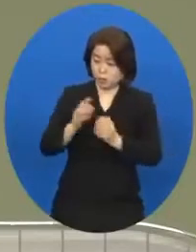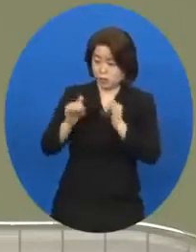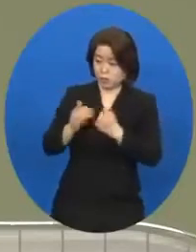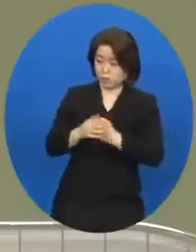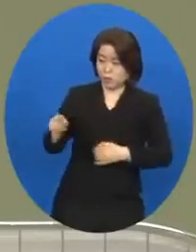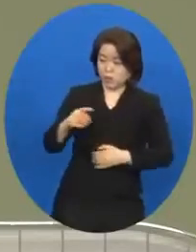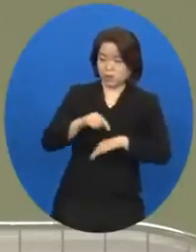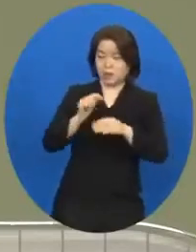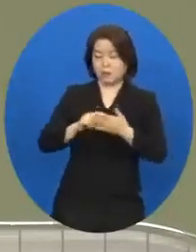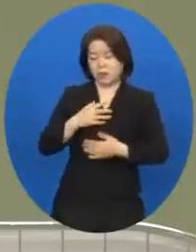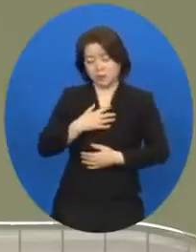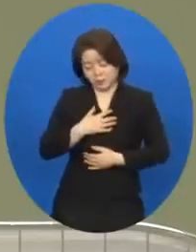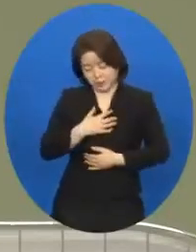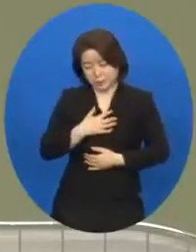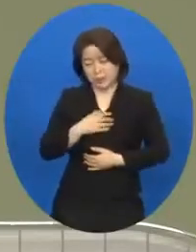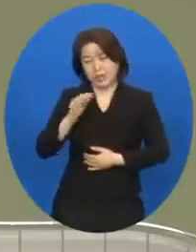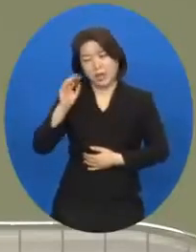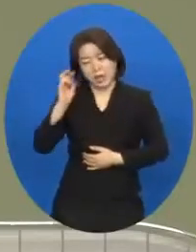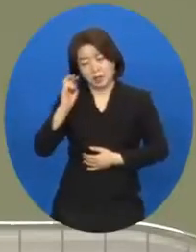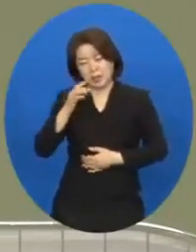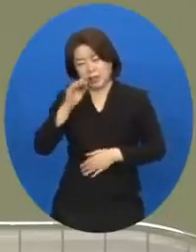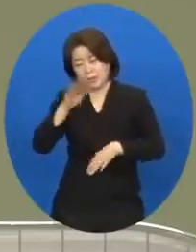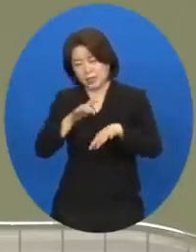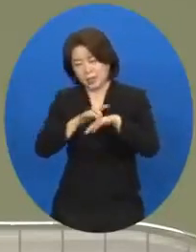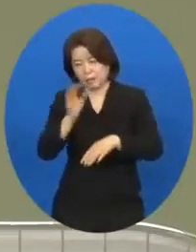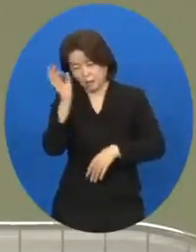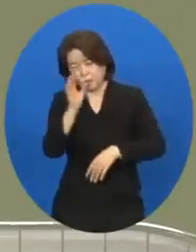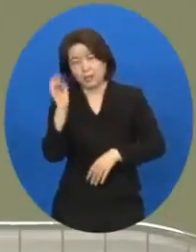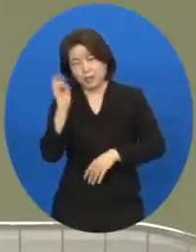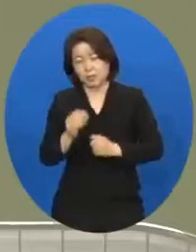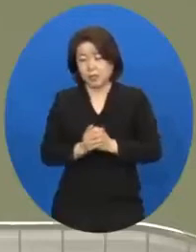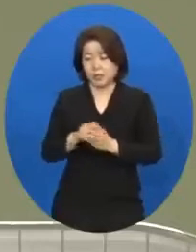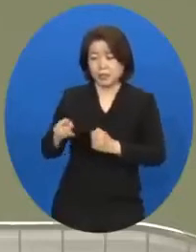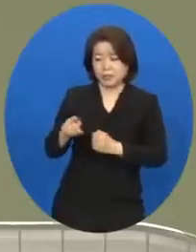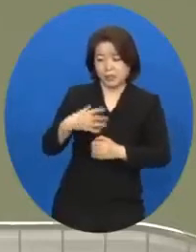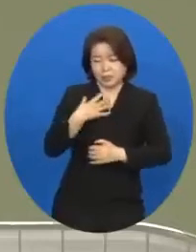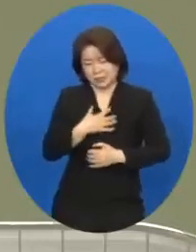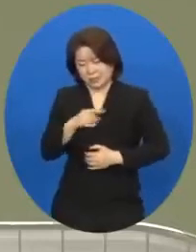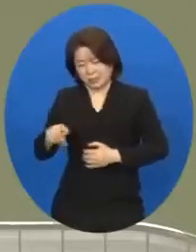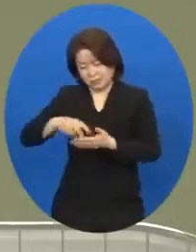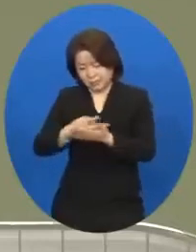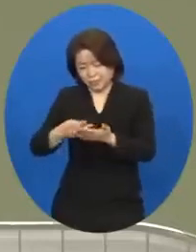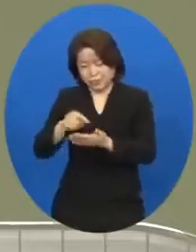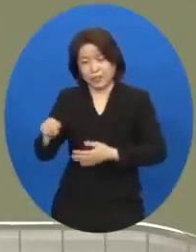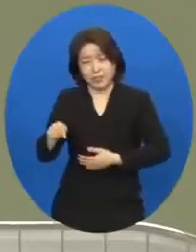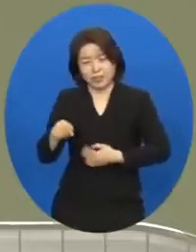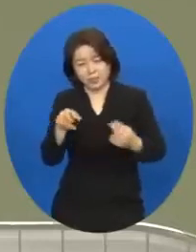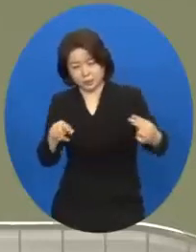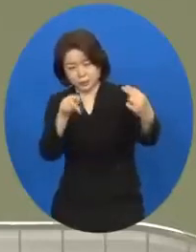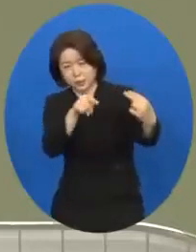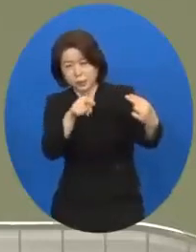참 숙연해졌어요. 아마 악마를 보았나 봐. 그 아이만을 보는 순간에 그가 했던 그 끔찍한 일들을